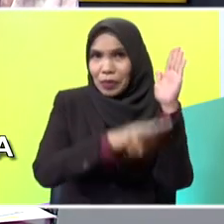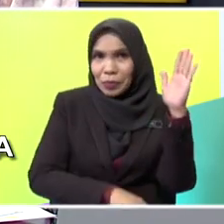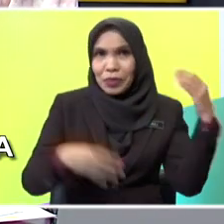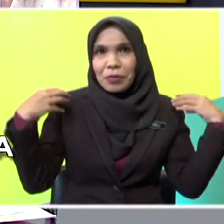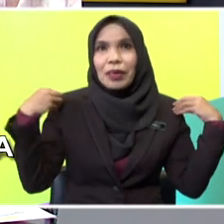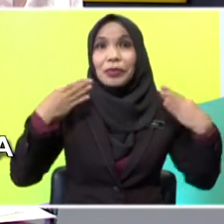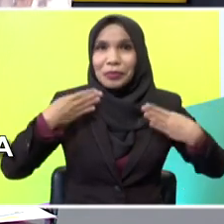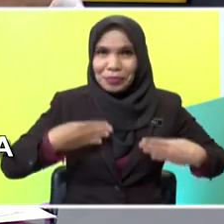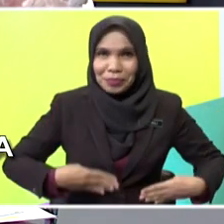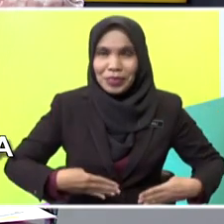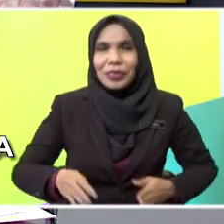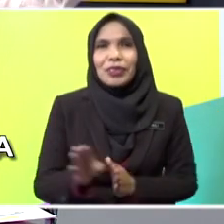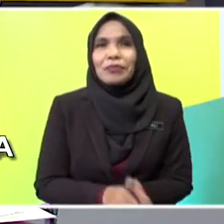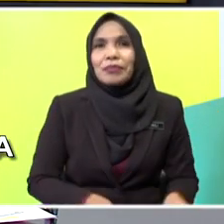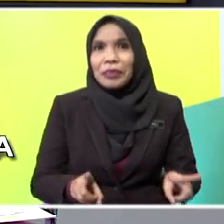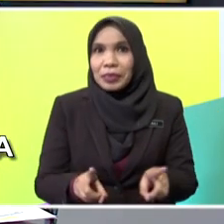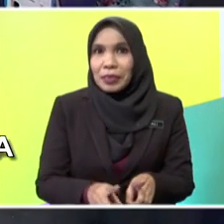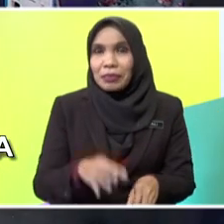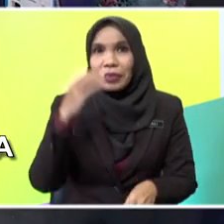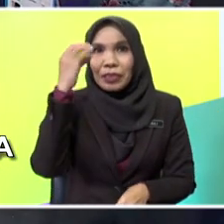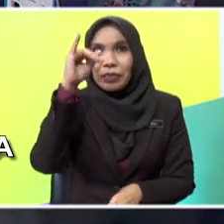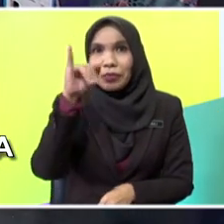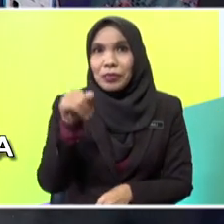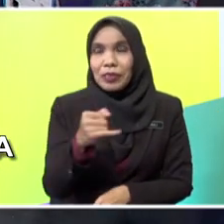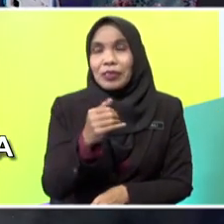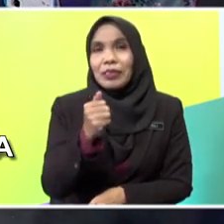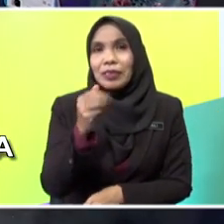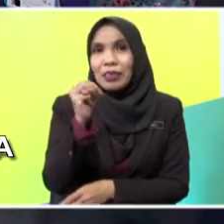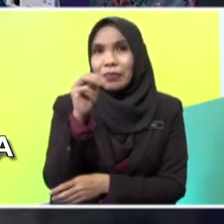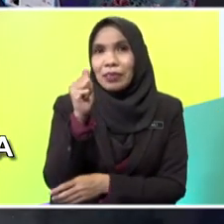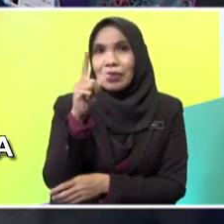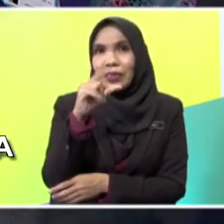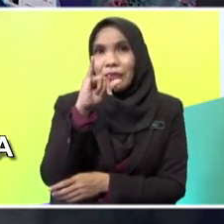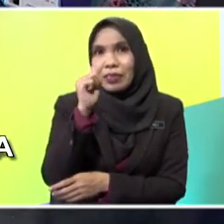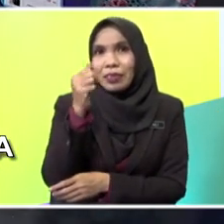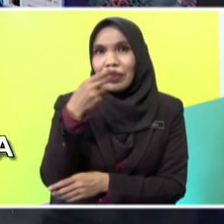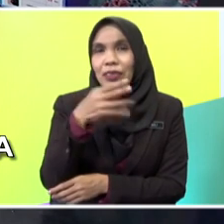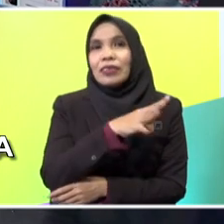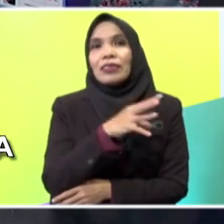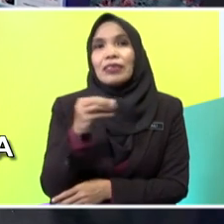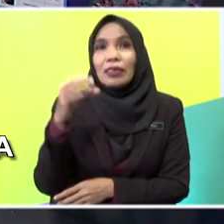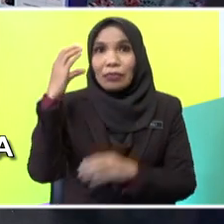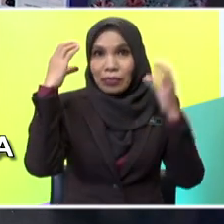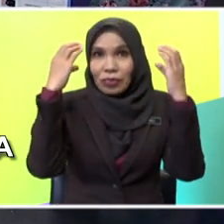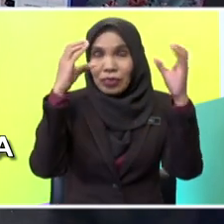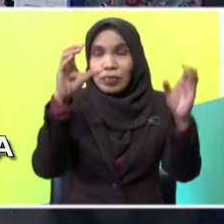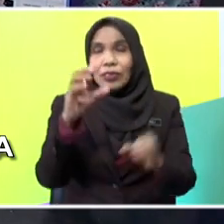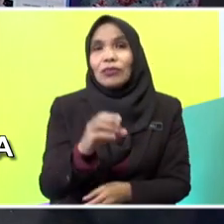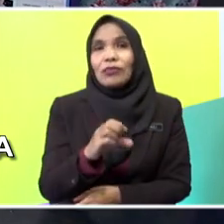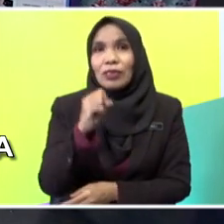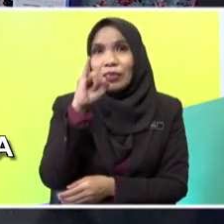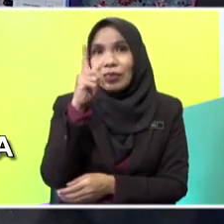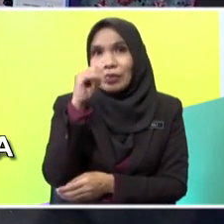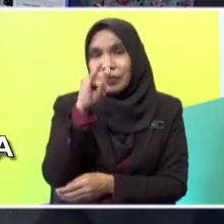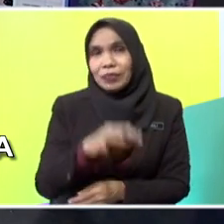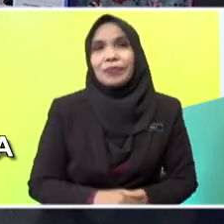bersama dengan Cikgu Natra dan juga Cikgu Jamalia. Baik Cikgu, tadi kita dah faham berkenaan dengan ukuran